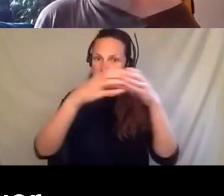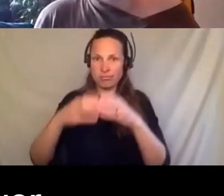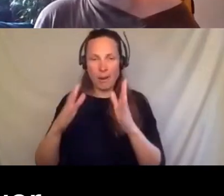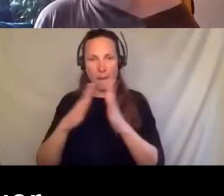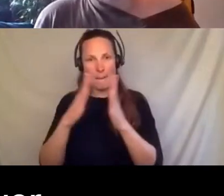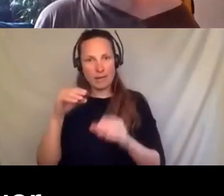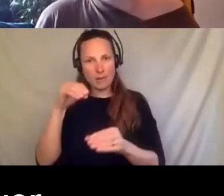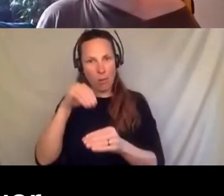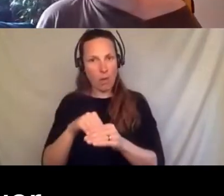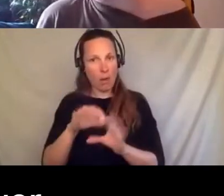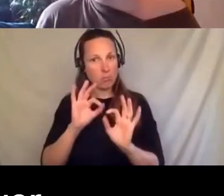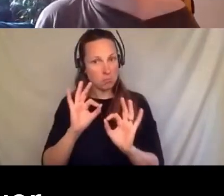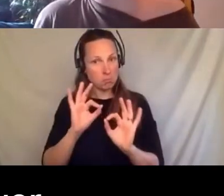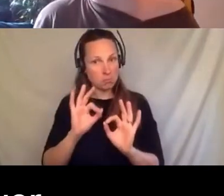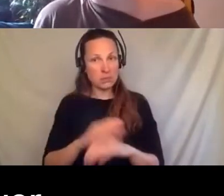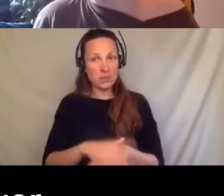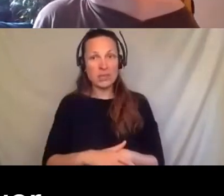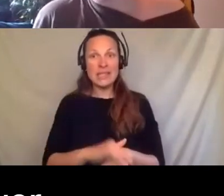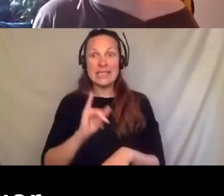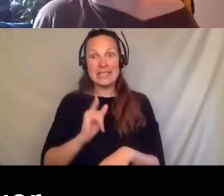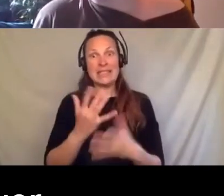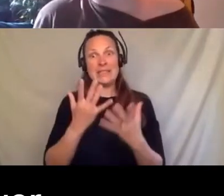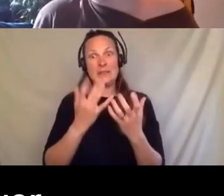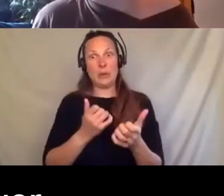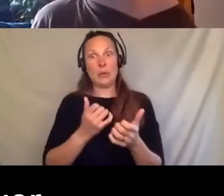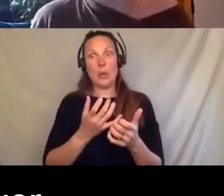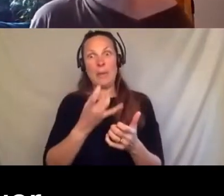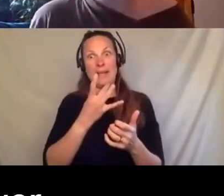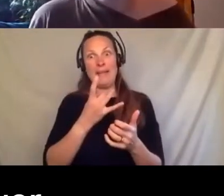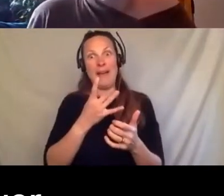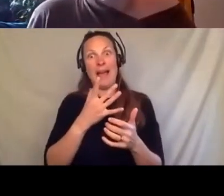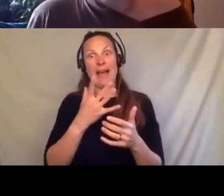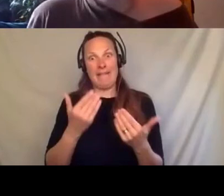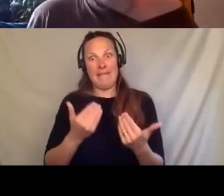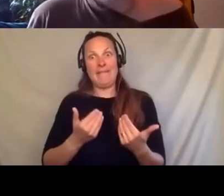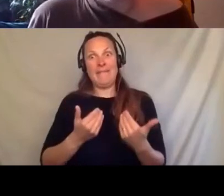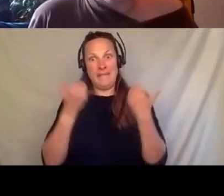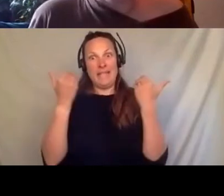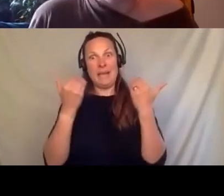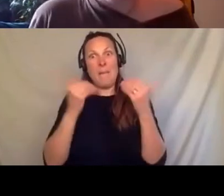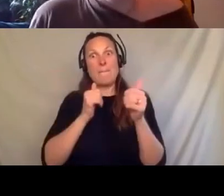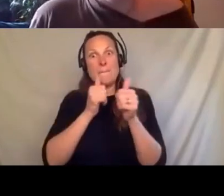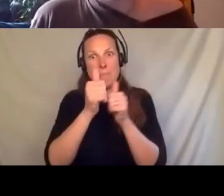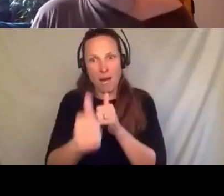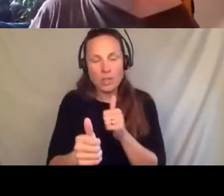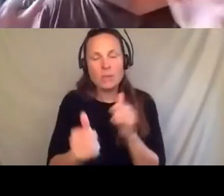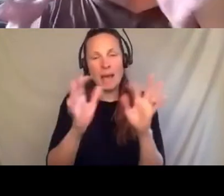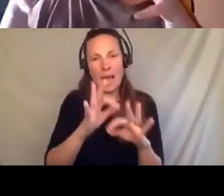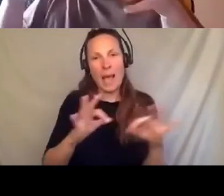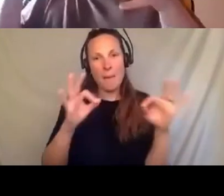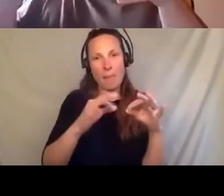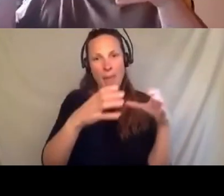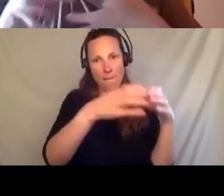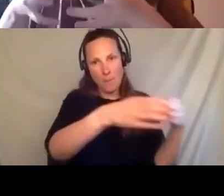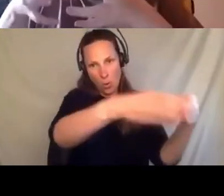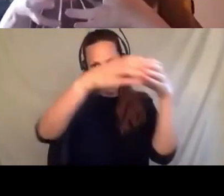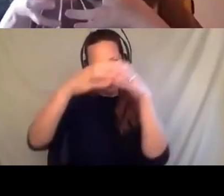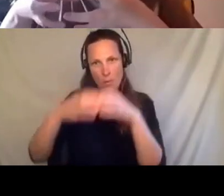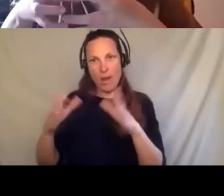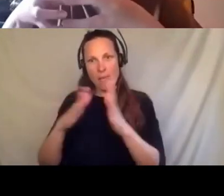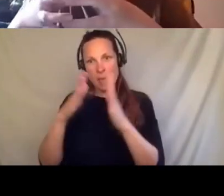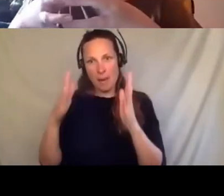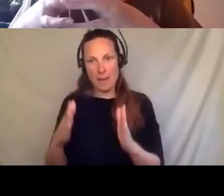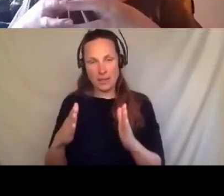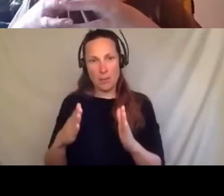Et surtout si on veut qu'il survive à l'hiver, hein, on le rentre à l'intérieur. Donc, le romarin aime avoir ses racines à